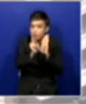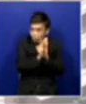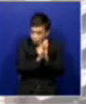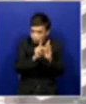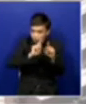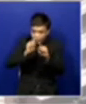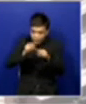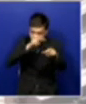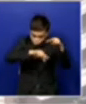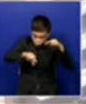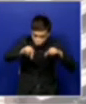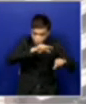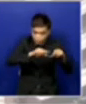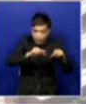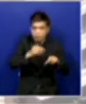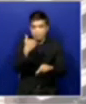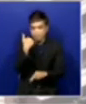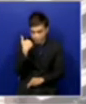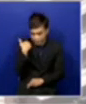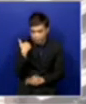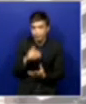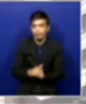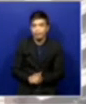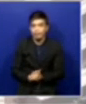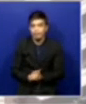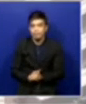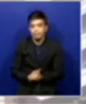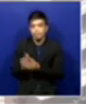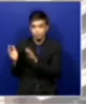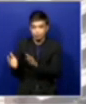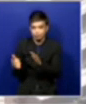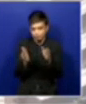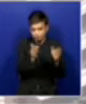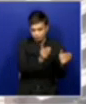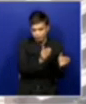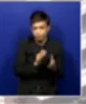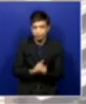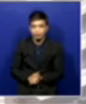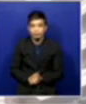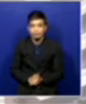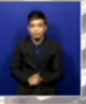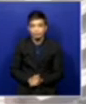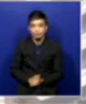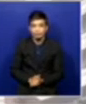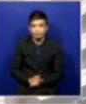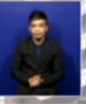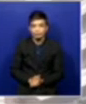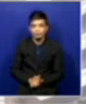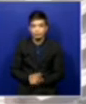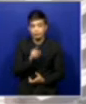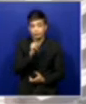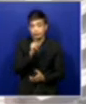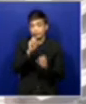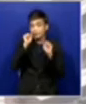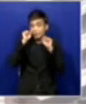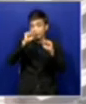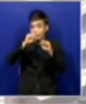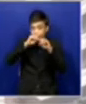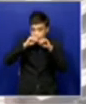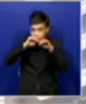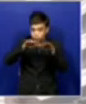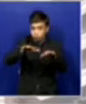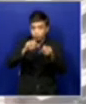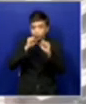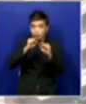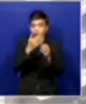ากำกับไว้ขอสไลด์ต่อไปครับท่านประธานครับนี่คือประกาศคณะกรรมการนโยบายการเงิน